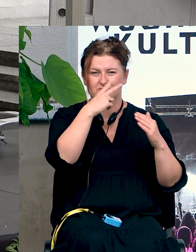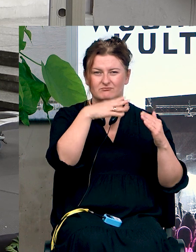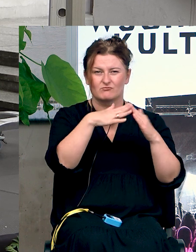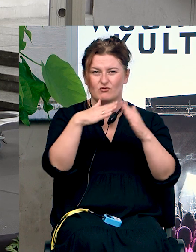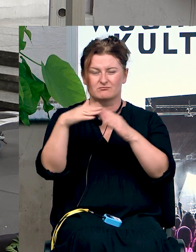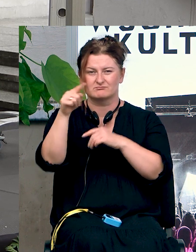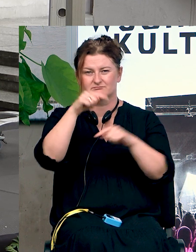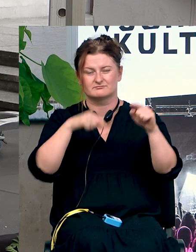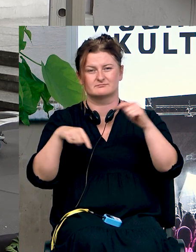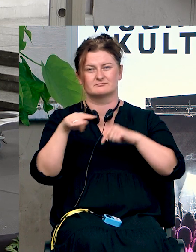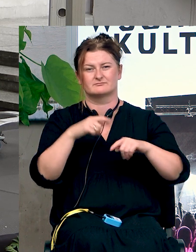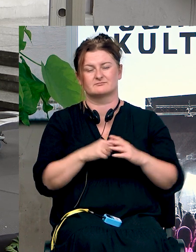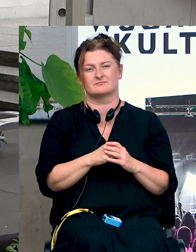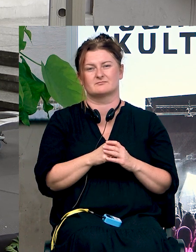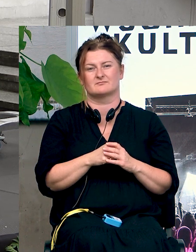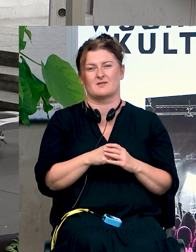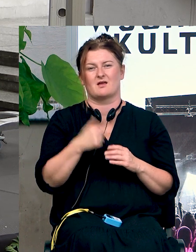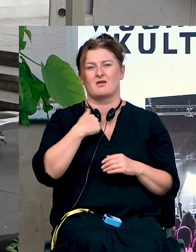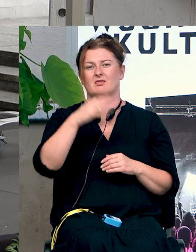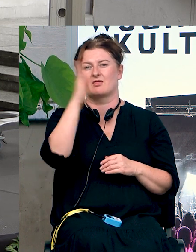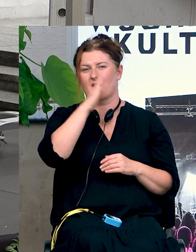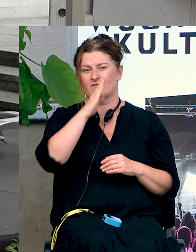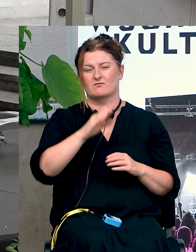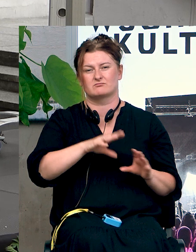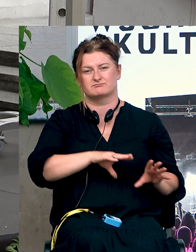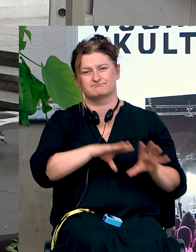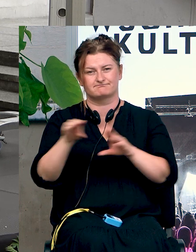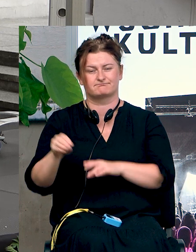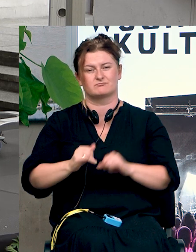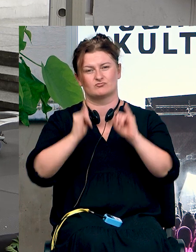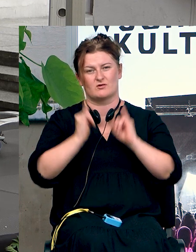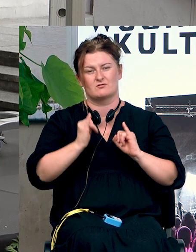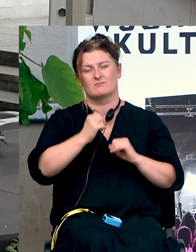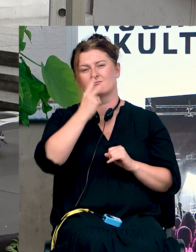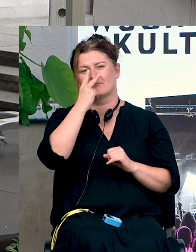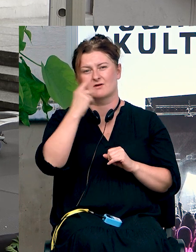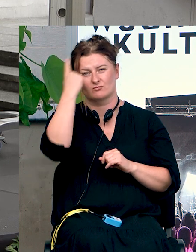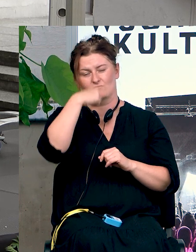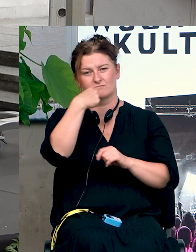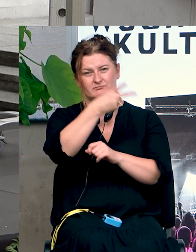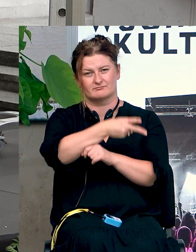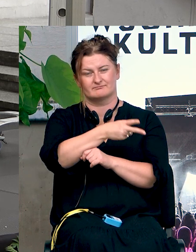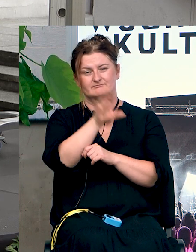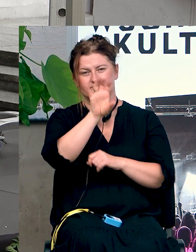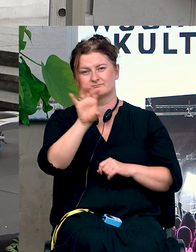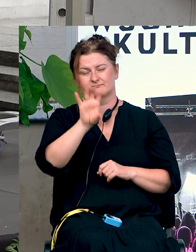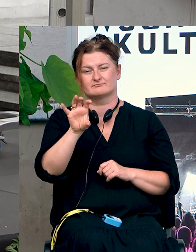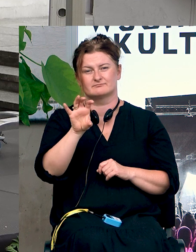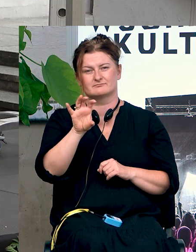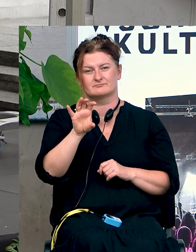niewidzialnym domem. Wystawiłem na dwór krzesło i patrzyłem na słońce. W